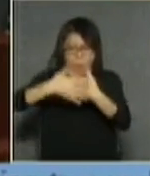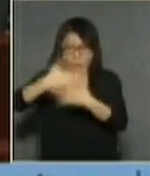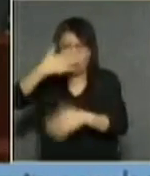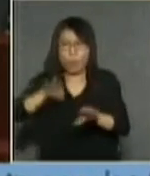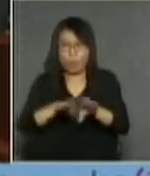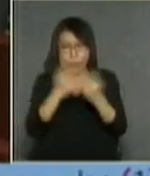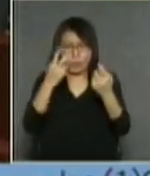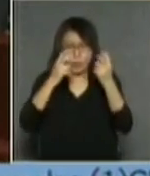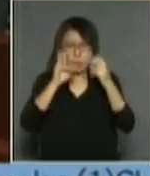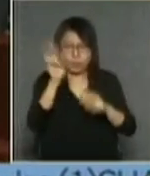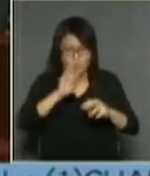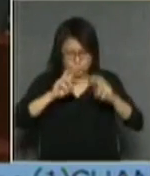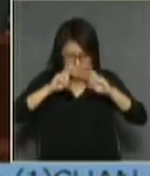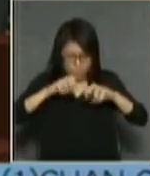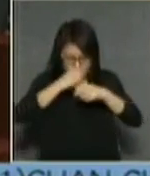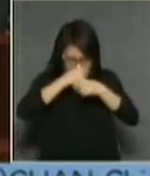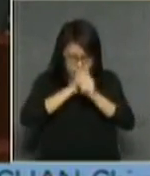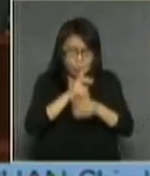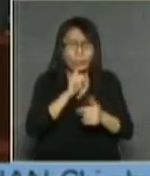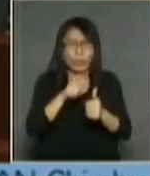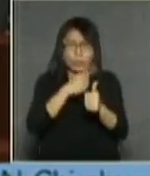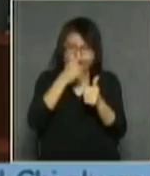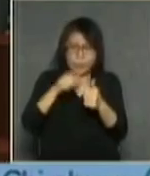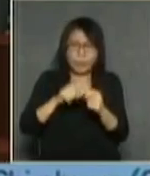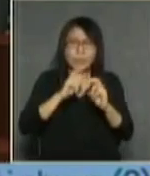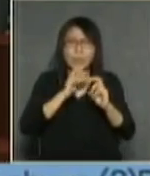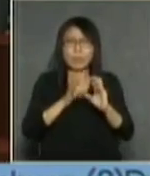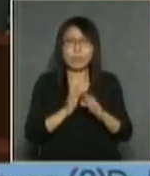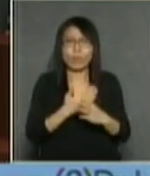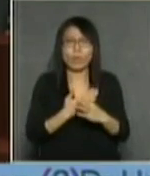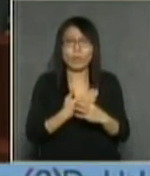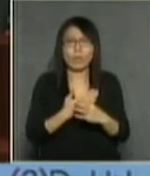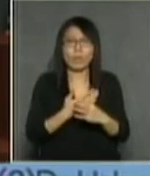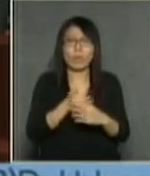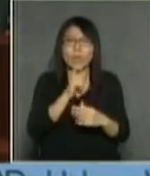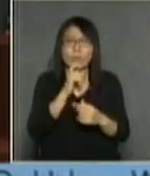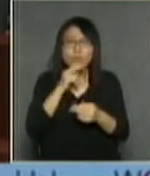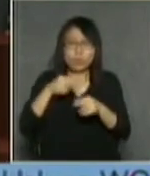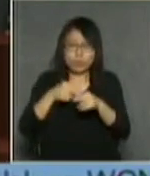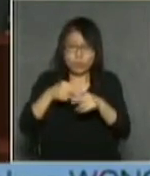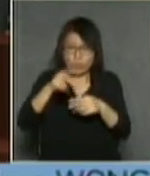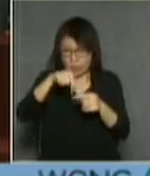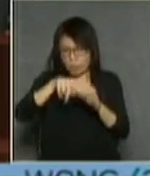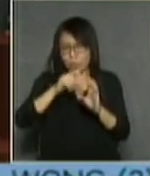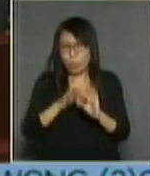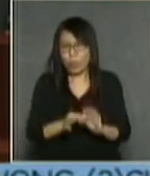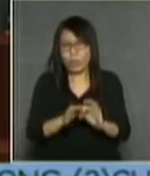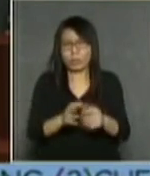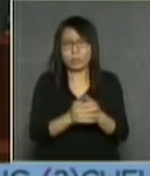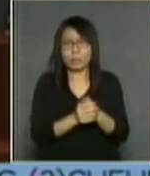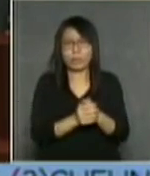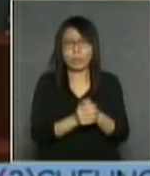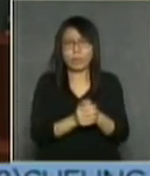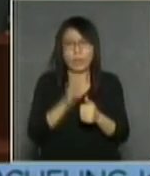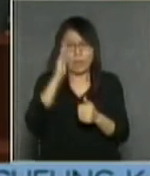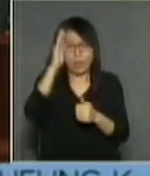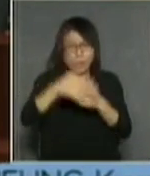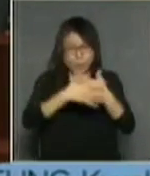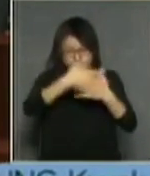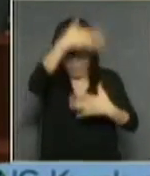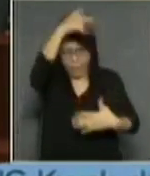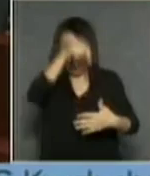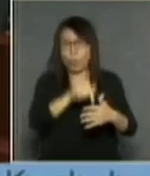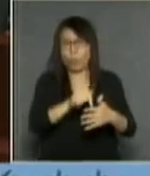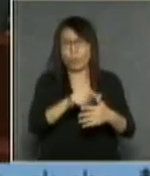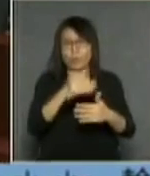水，初步呢发现有些源头呢就是来自一些热水餐，但是我们当然呢也都希望这些楼宇是可以顺